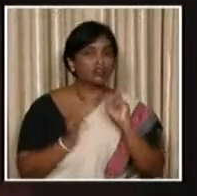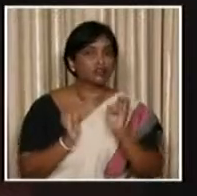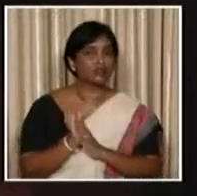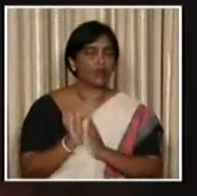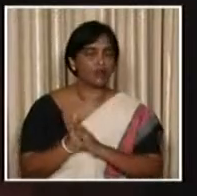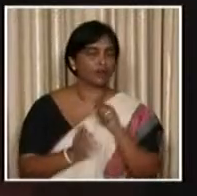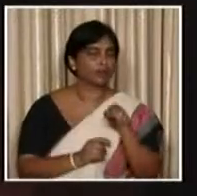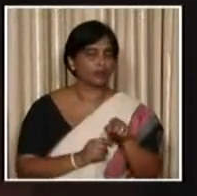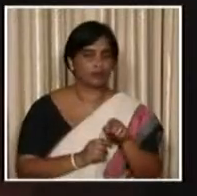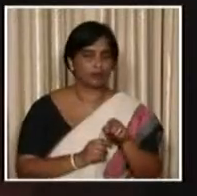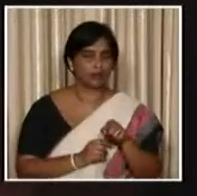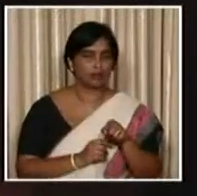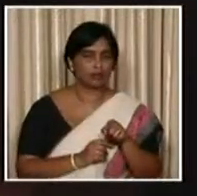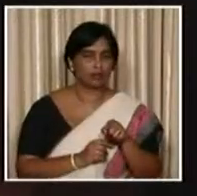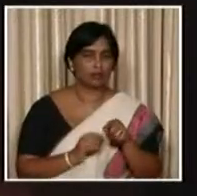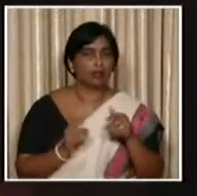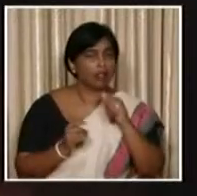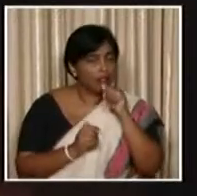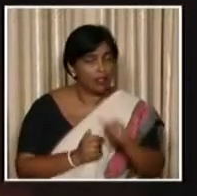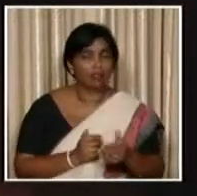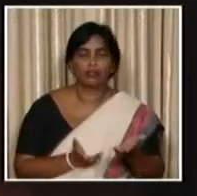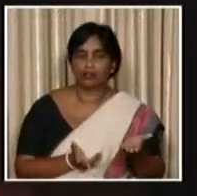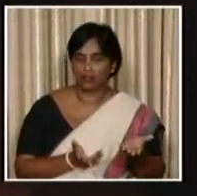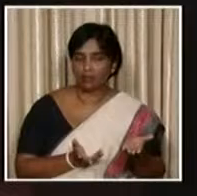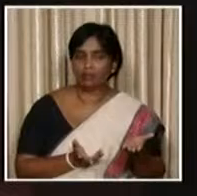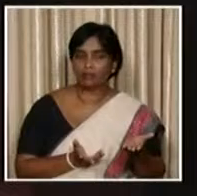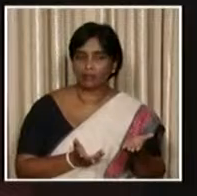committees යටතේ. ඔන්න නැත්ත කතා.